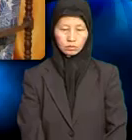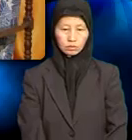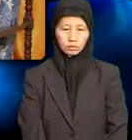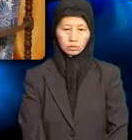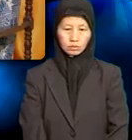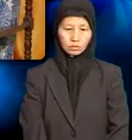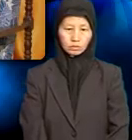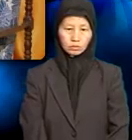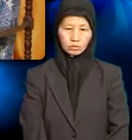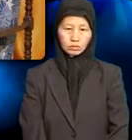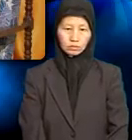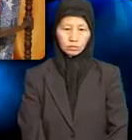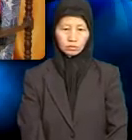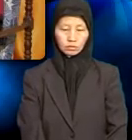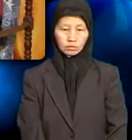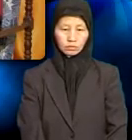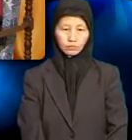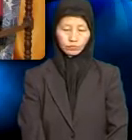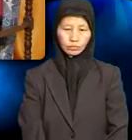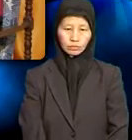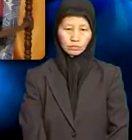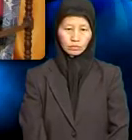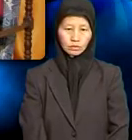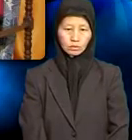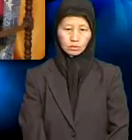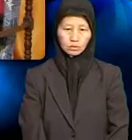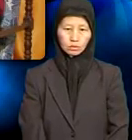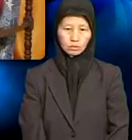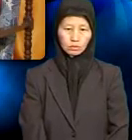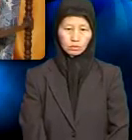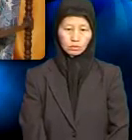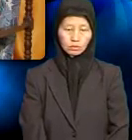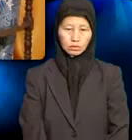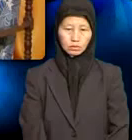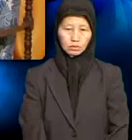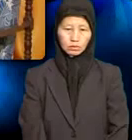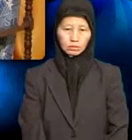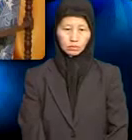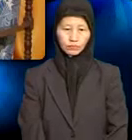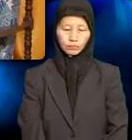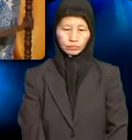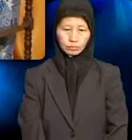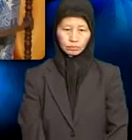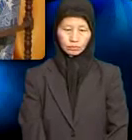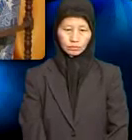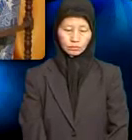Subhanallah. Sami'allahu liman hamidah. Rabbana wa lak. Allahu akbar.